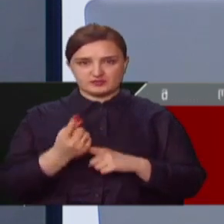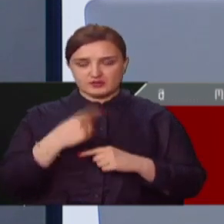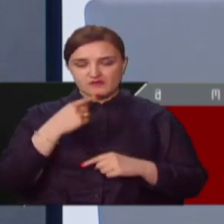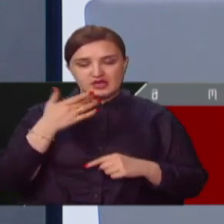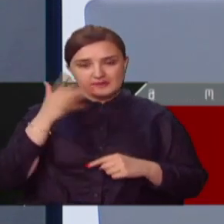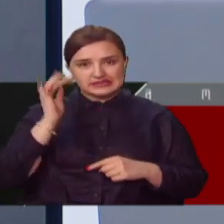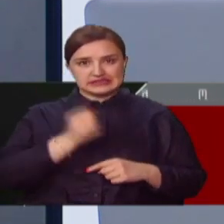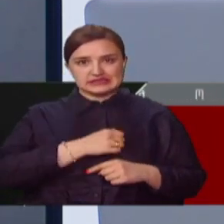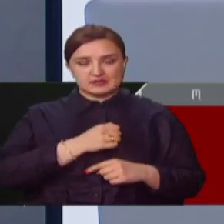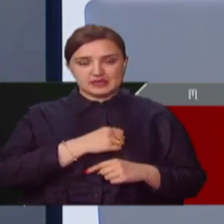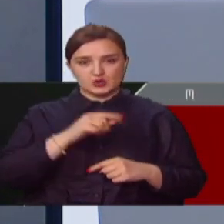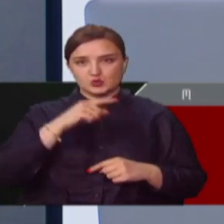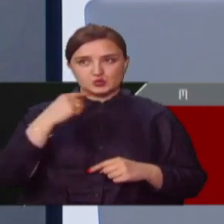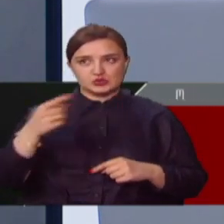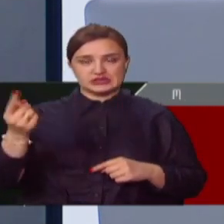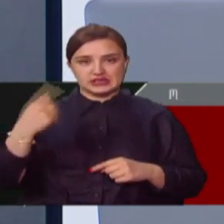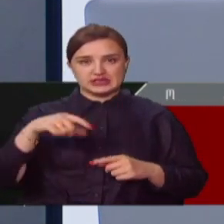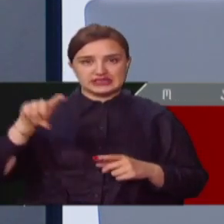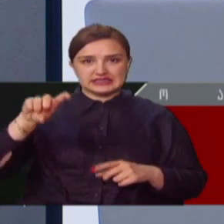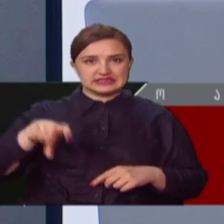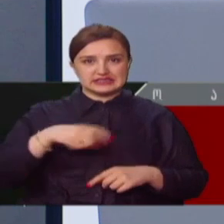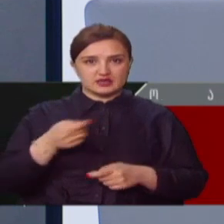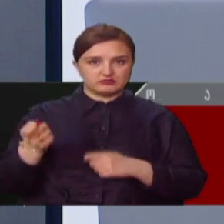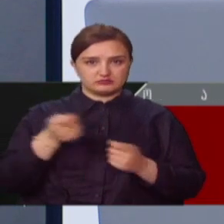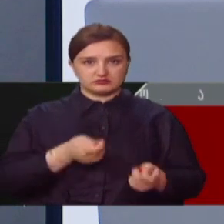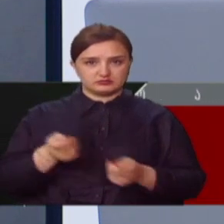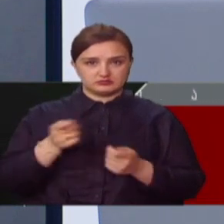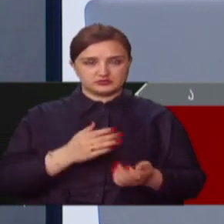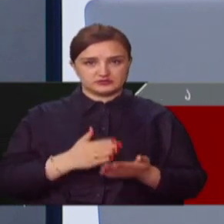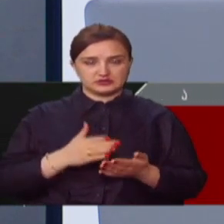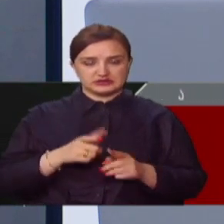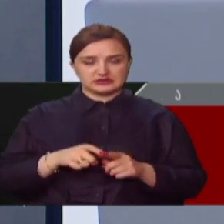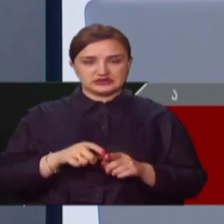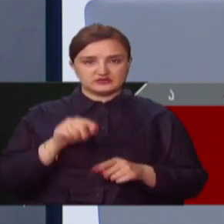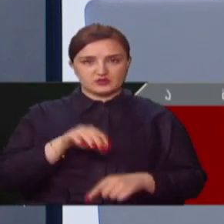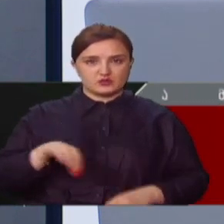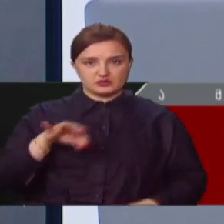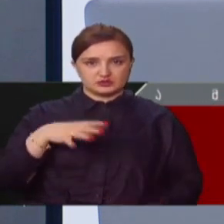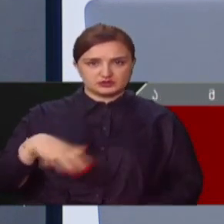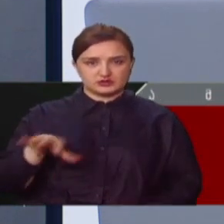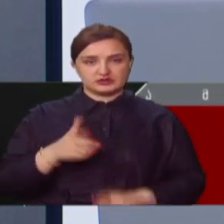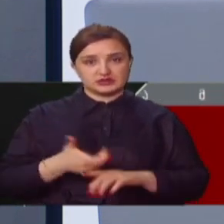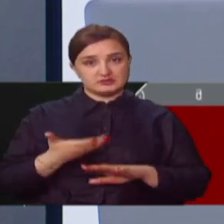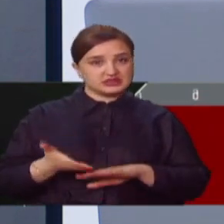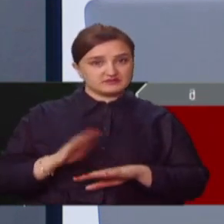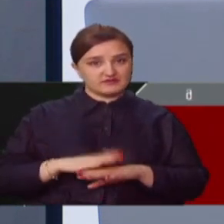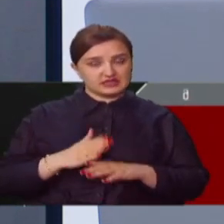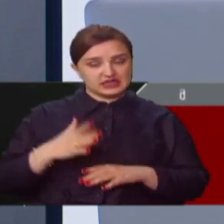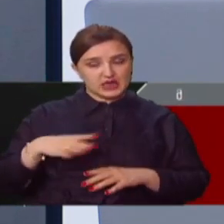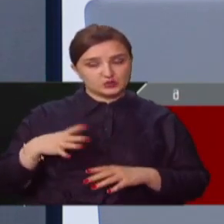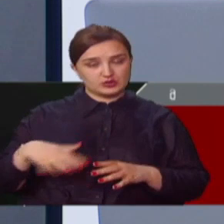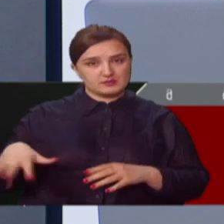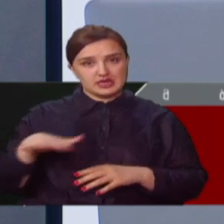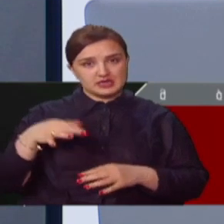ამერიკული სამხედრო კომპონენტების რუსეთში შემოვლით გზებით შეტანაზე საუბრის დროს საქართველოს ახსენეს. საკმაოდ მწვავეა ქართული მხარის